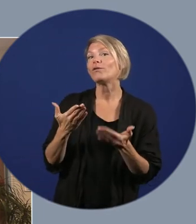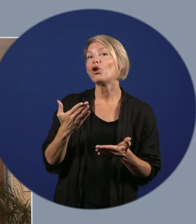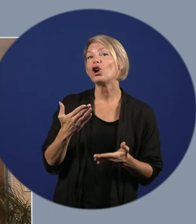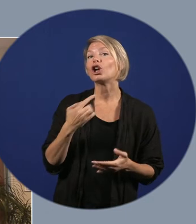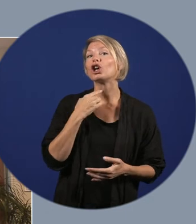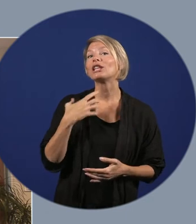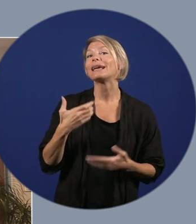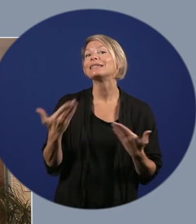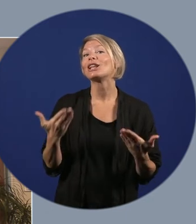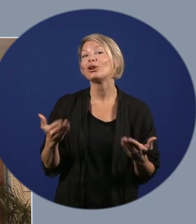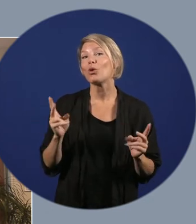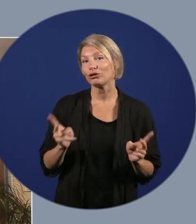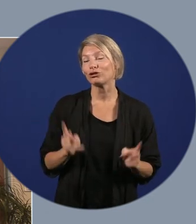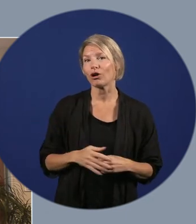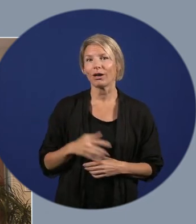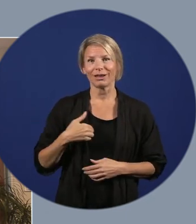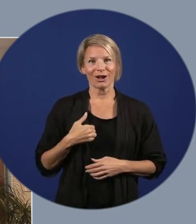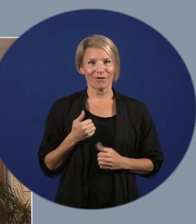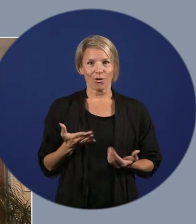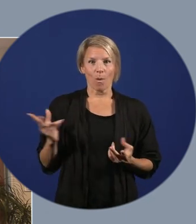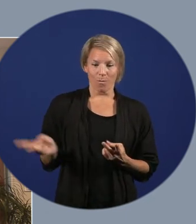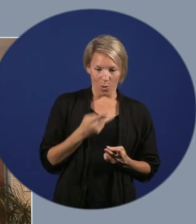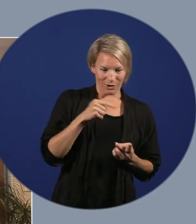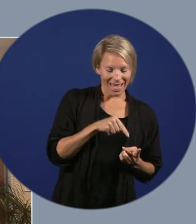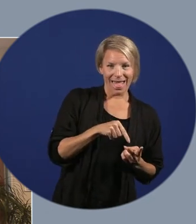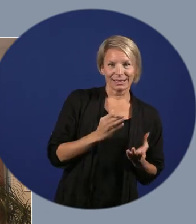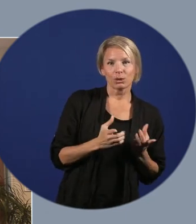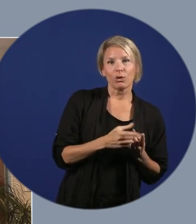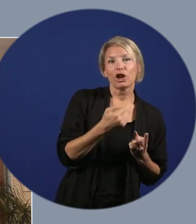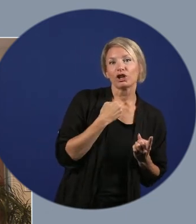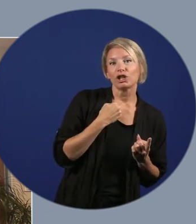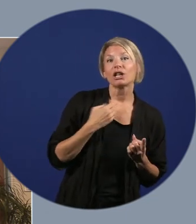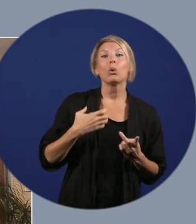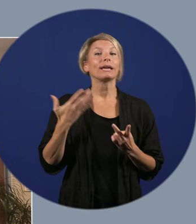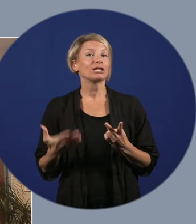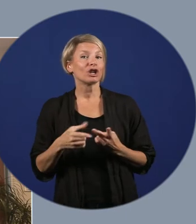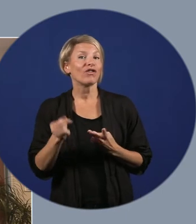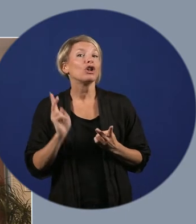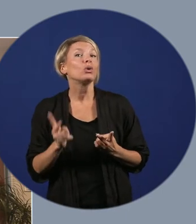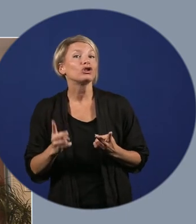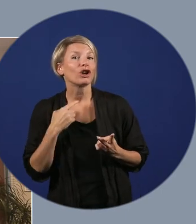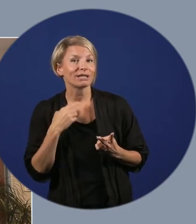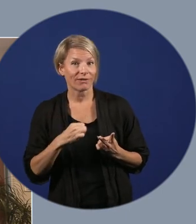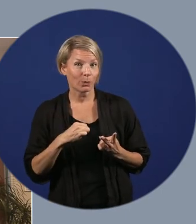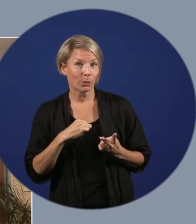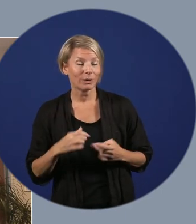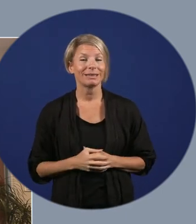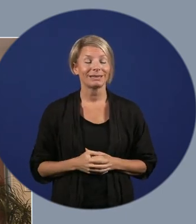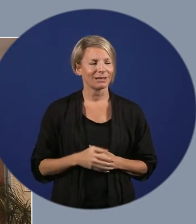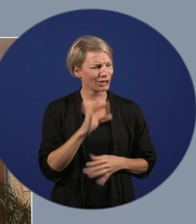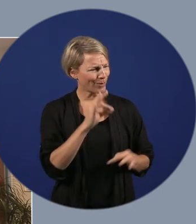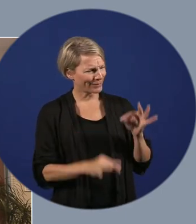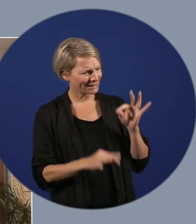lite dubbelt för mig då. Att både få vara röstmottagare på skolvalet och sen vara delaktig i det riktiga riksdagsvalet. Det var kul. Ja, men